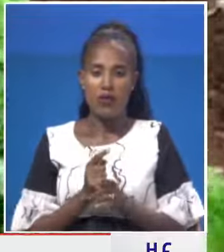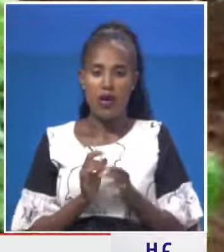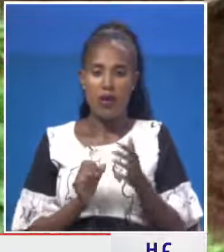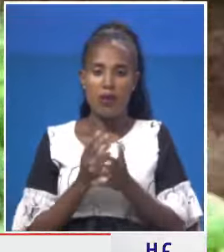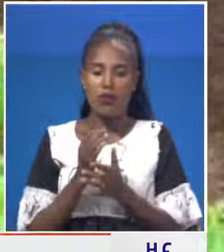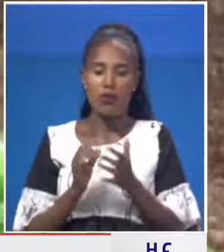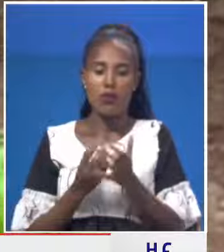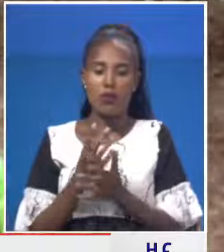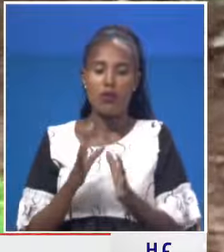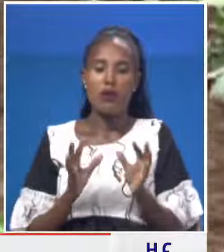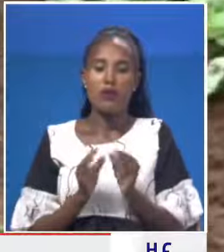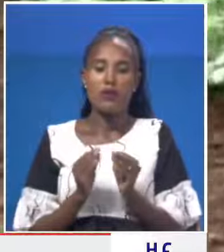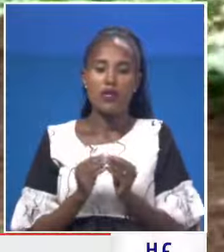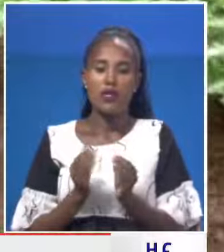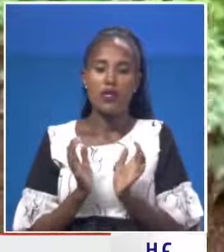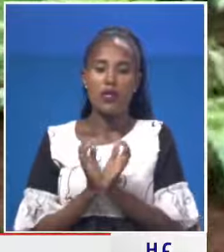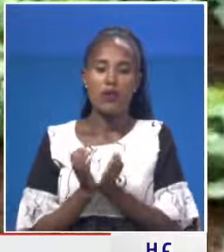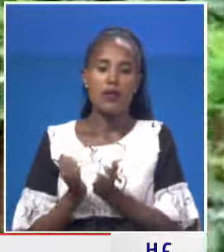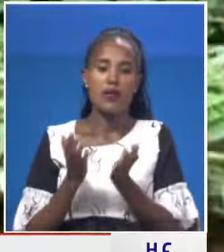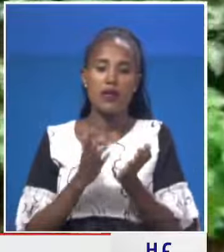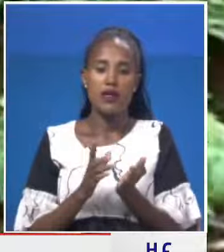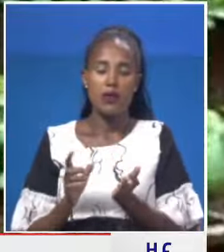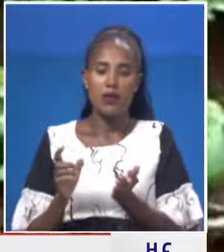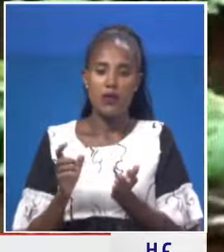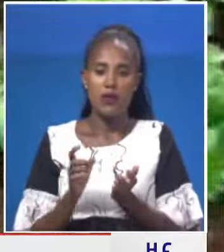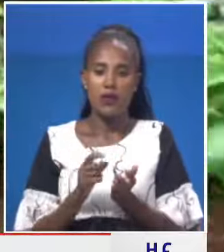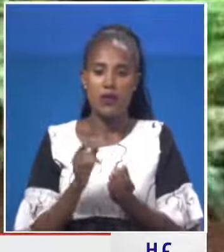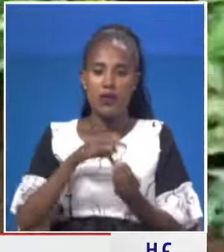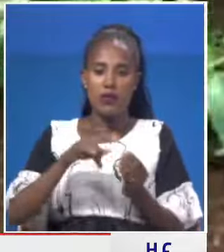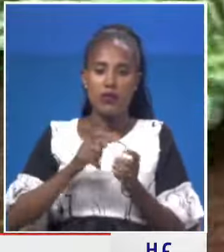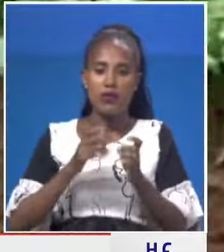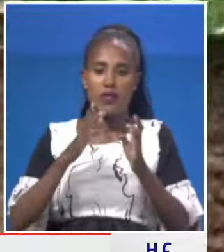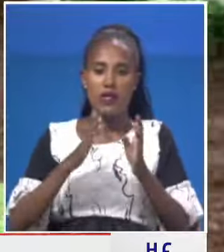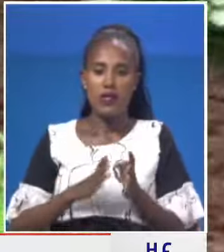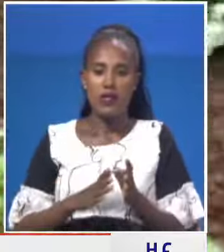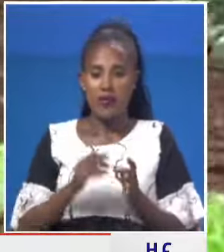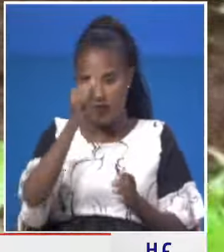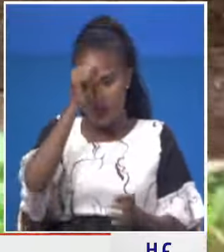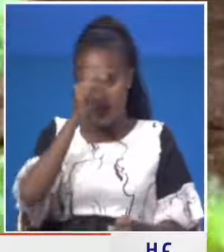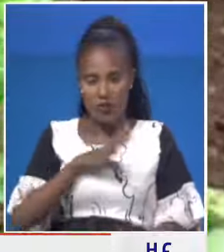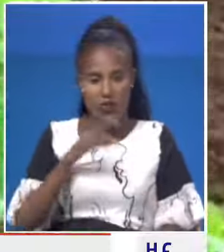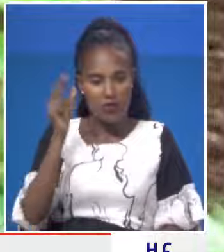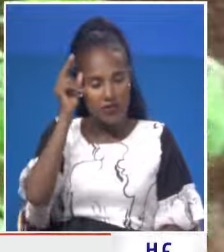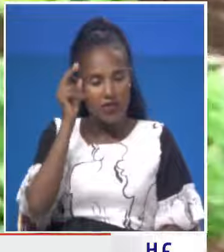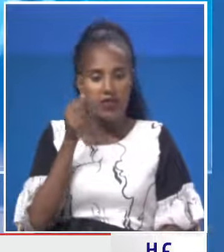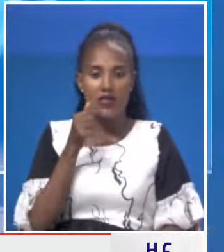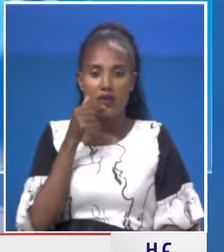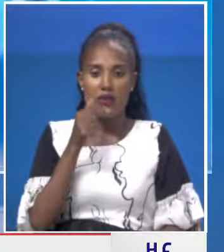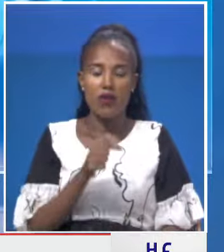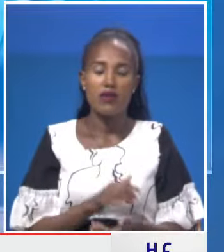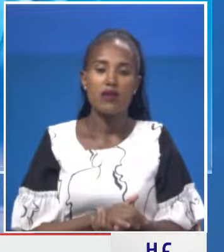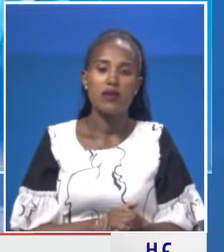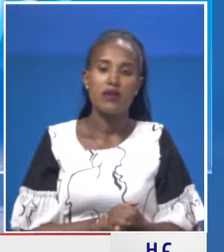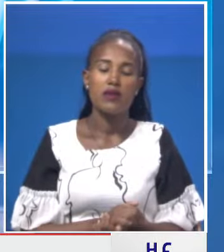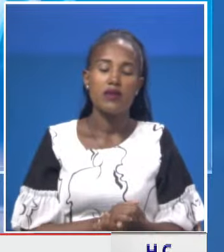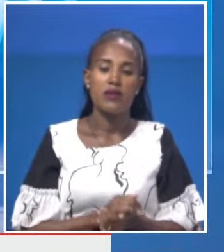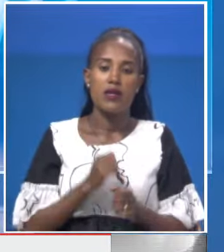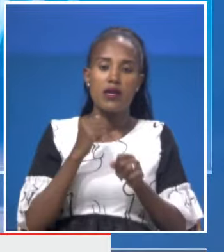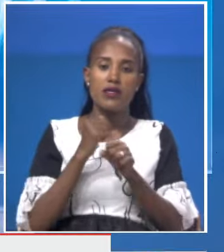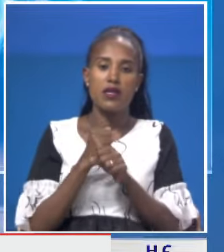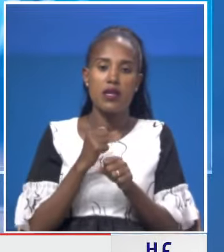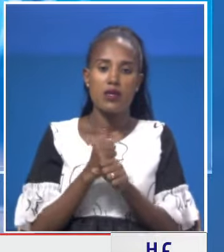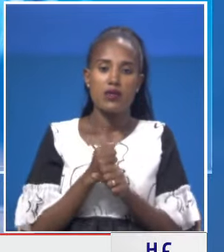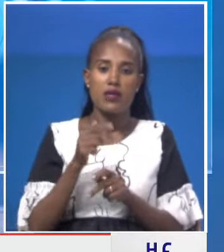ምርቱን በመሰብሰብ ለገበያ ያቀረበ እንደሆነ የዞኑ አስተዳዳሪ አቶ ቢክስ ወርቄ ገልጸዋል። ተራናቸው